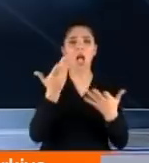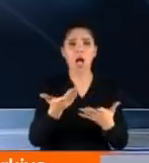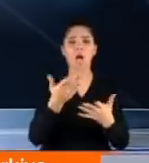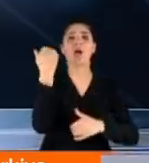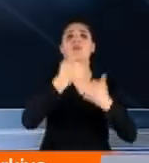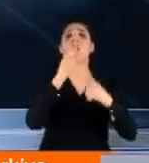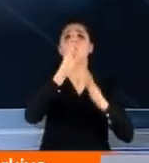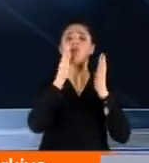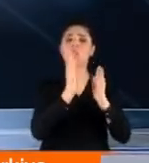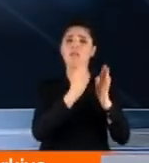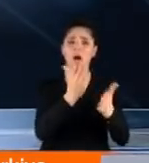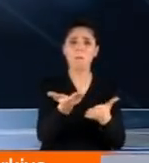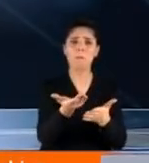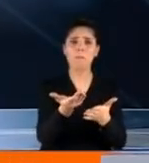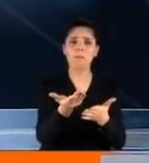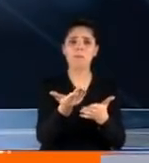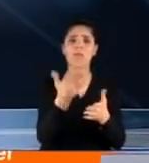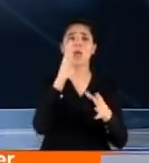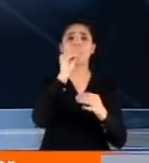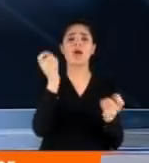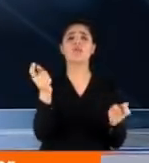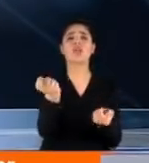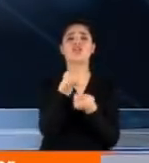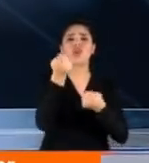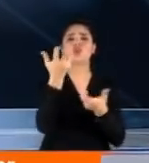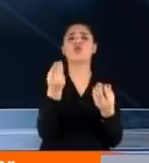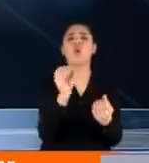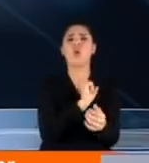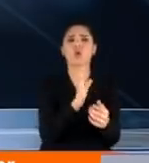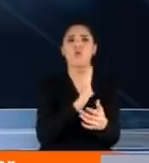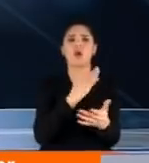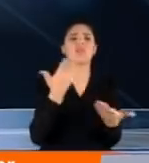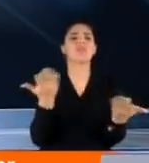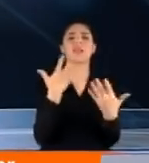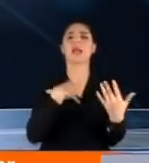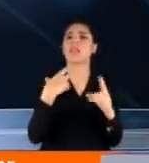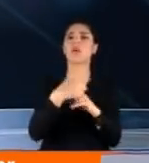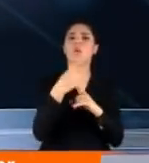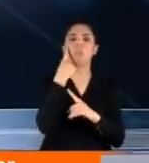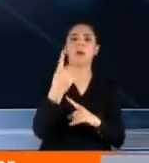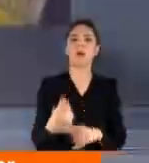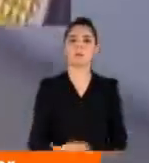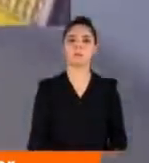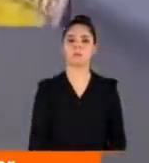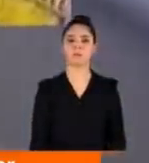kavga orada da devam etti. Tabii pastane çalışanları büyük korku yaşadı ve bakın kendilerini nasıl korudular.